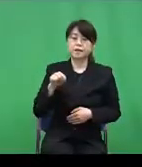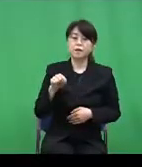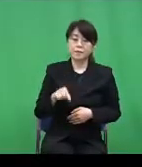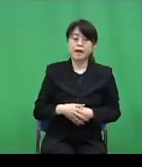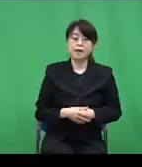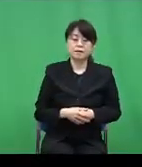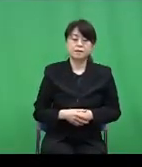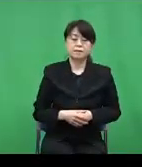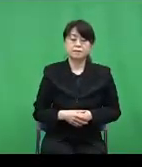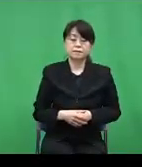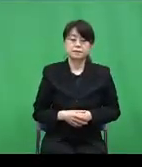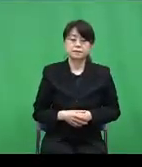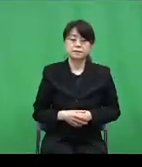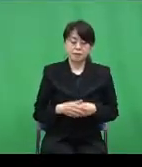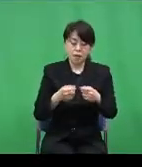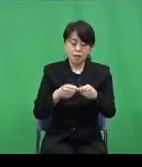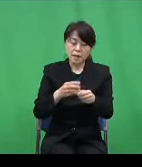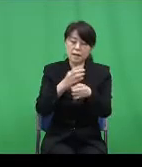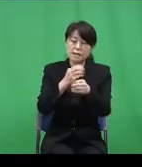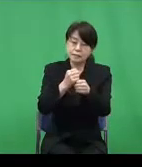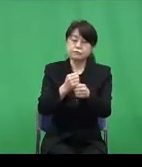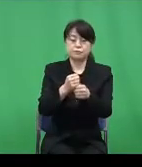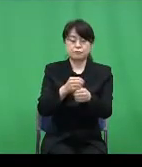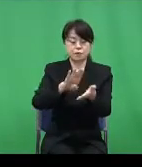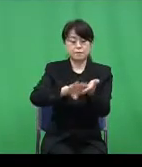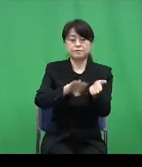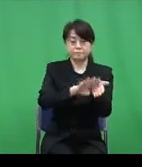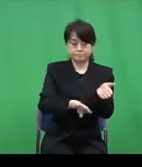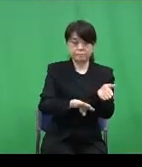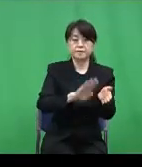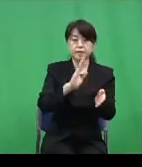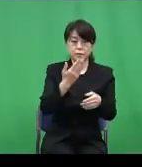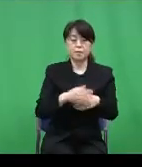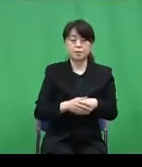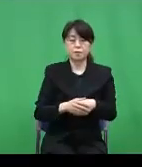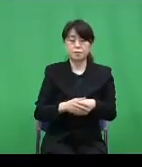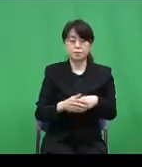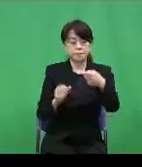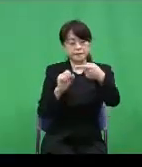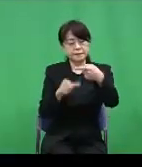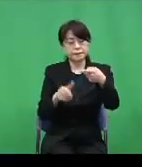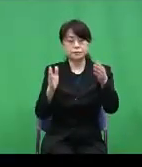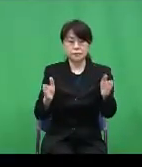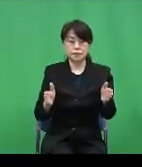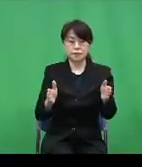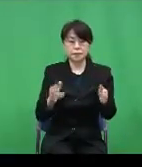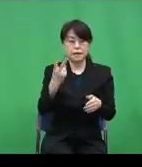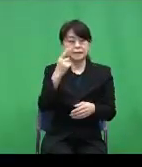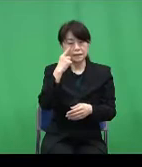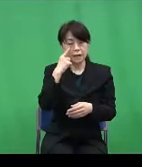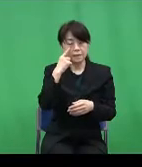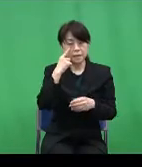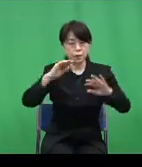細かな日程まであれですが、今月中には2回目の検討会をやることになるんじゃないかと思います